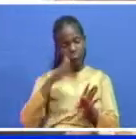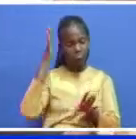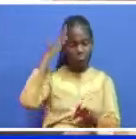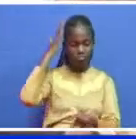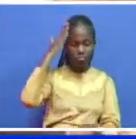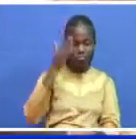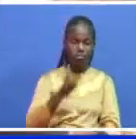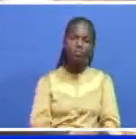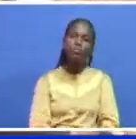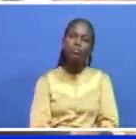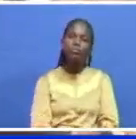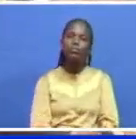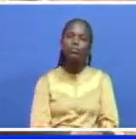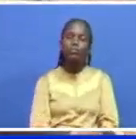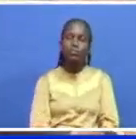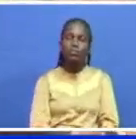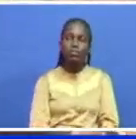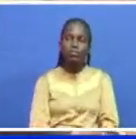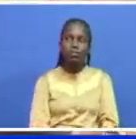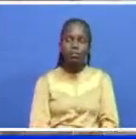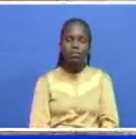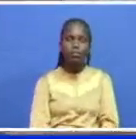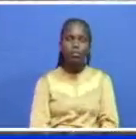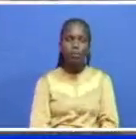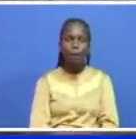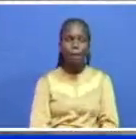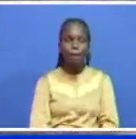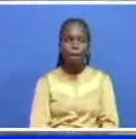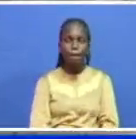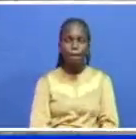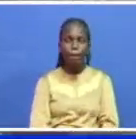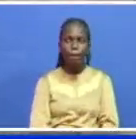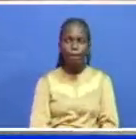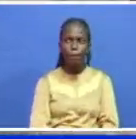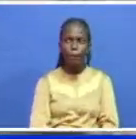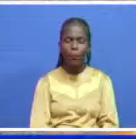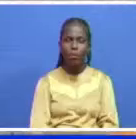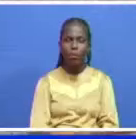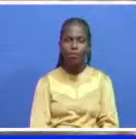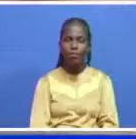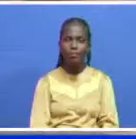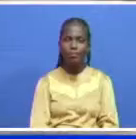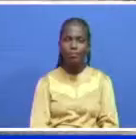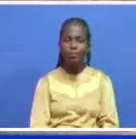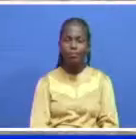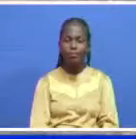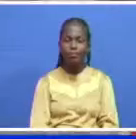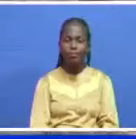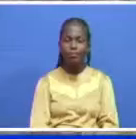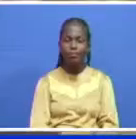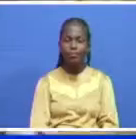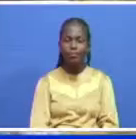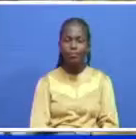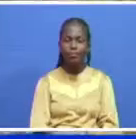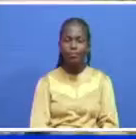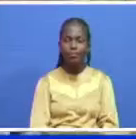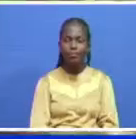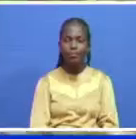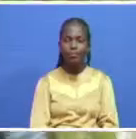vilingwa Mauvoo kumaskuru na makani ulawi miamba ni kitui chakatifa kauntini ya kitui neta Onesmas Chalo.